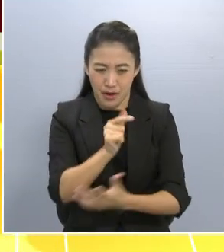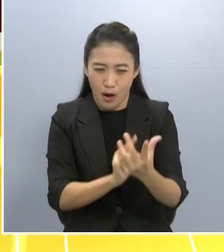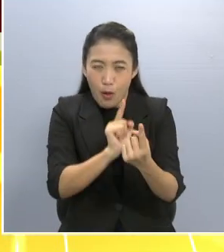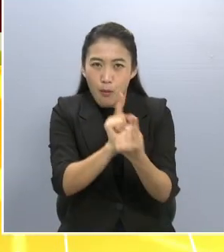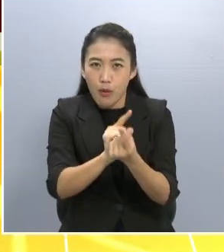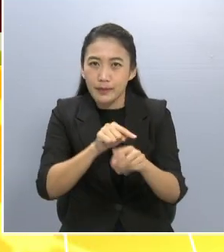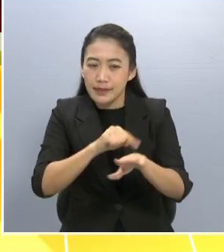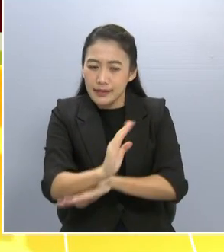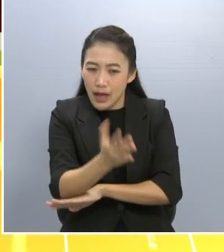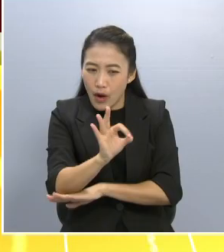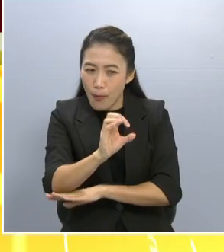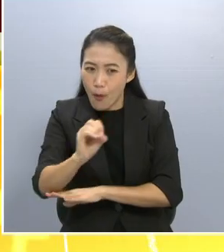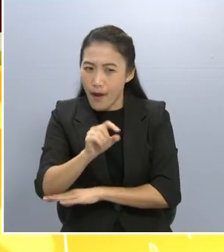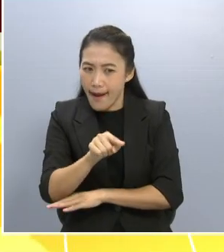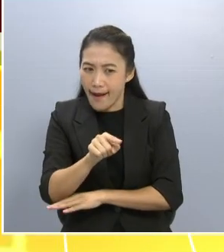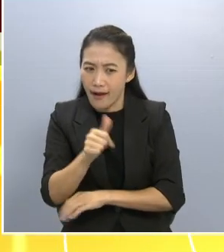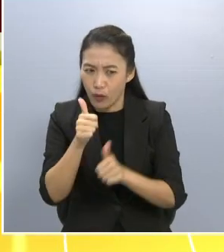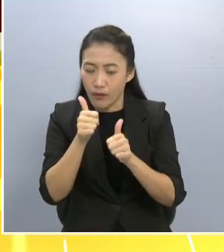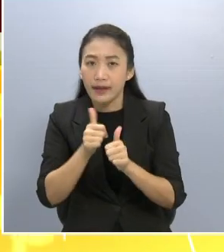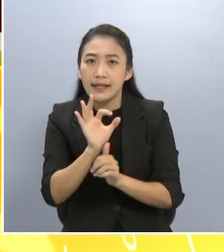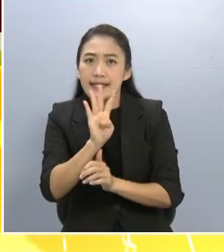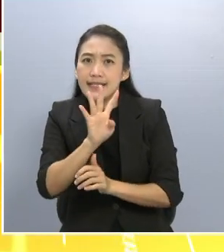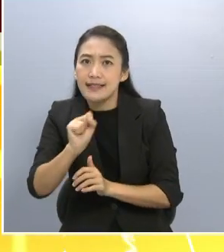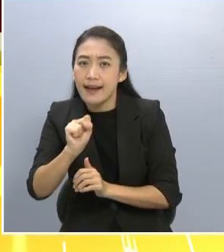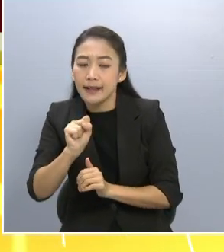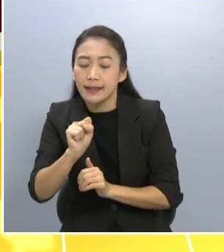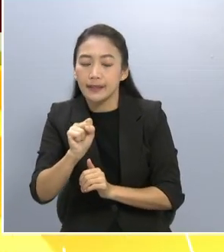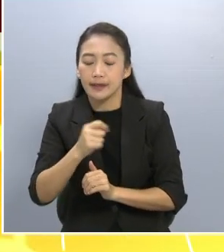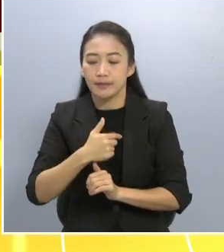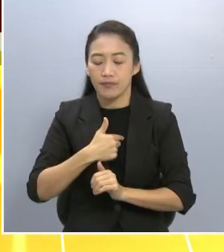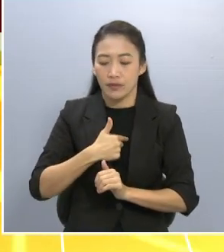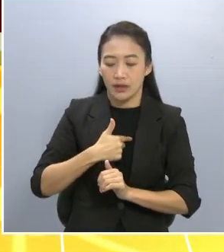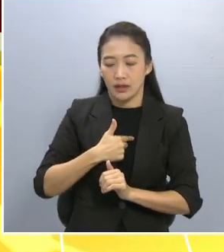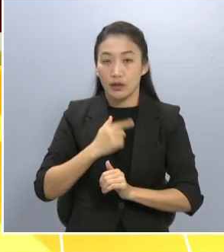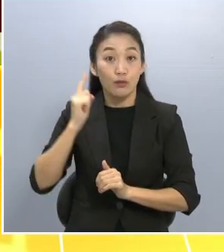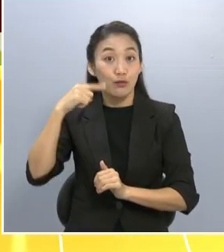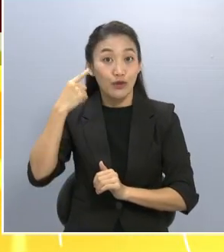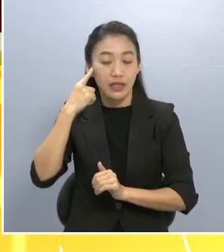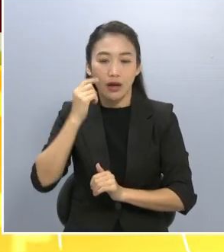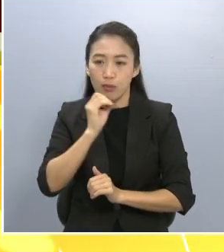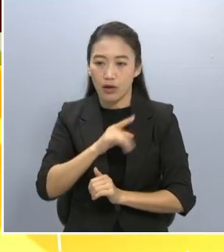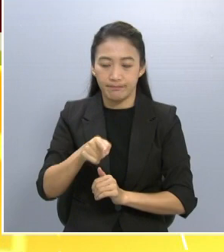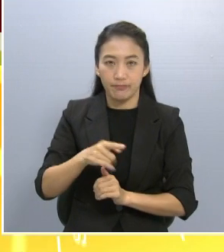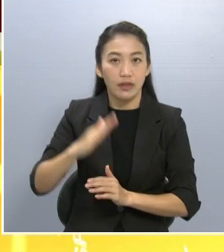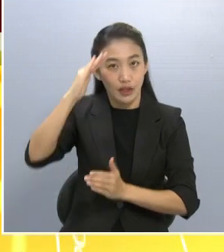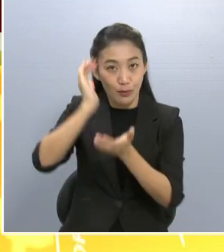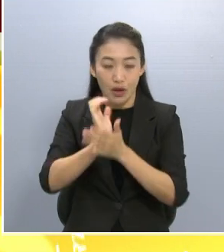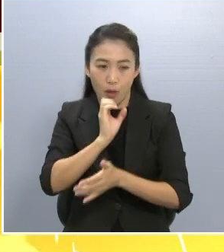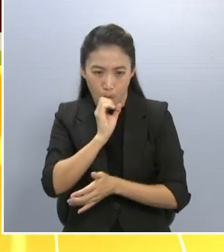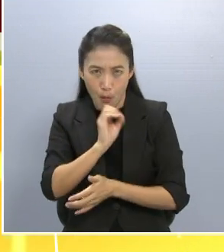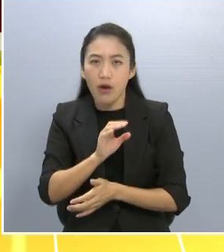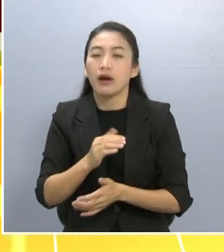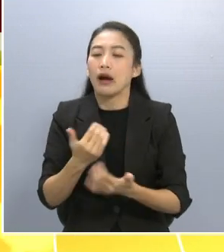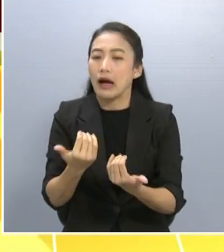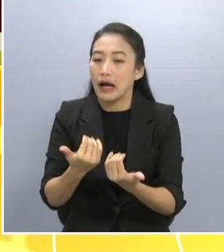และเอาเงินจำนวนนี้ไปลงบันทึกประจำเอาไว้ก่อนเป็นหลักฐานที่โรงพักสมเด็จกาฬสินธุ์จากนั้นชุดจับโกง